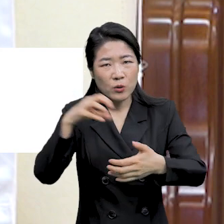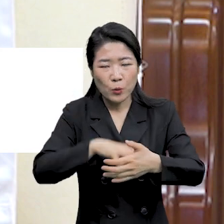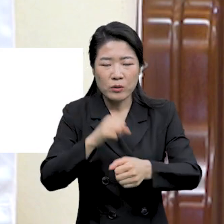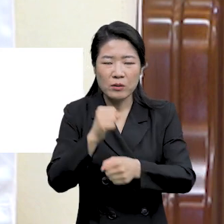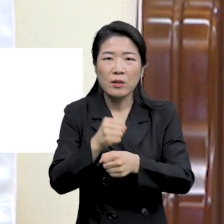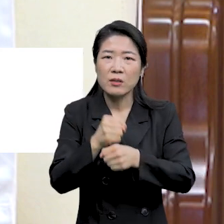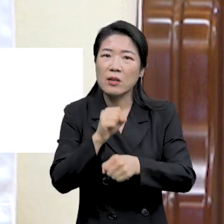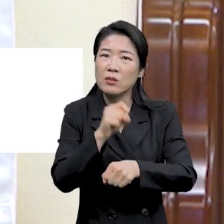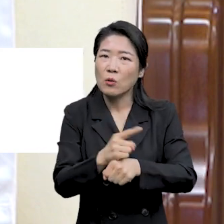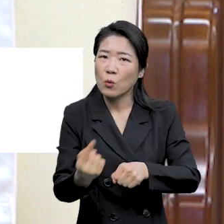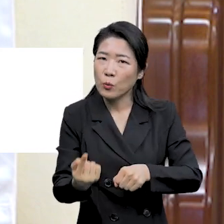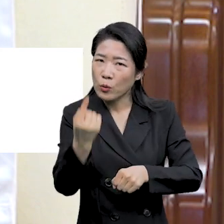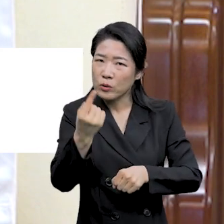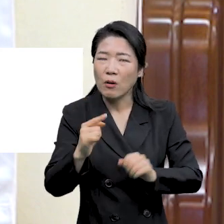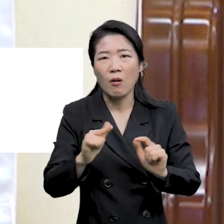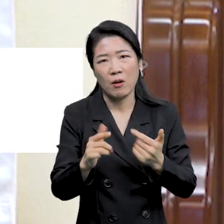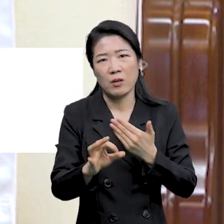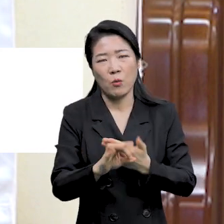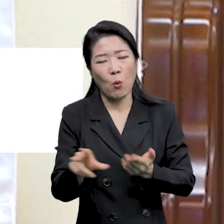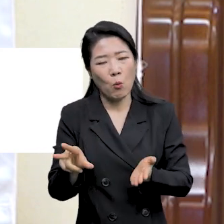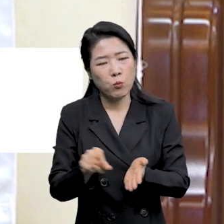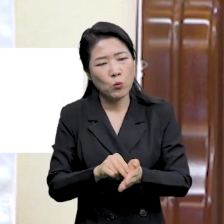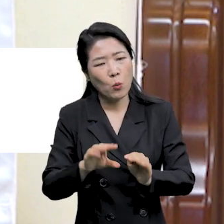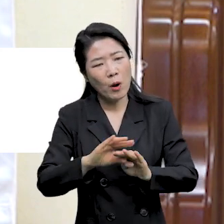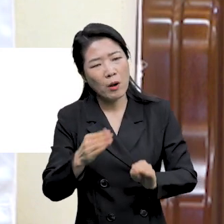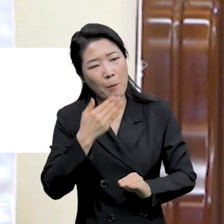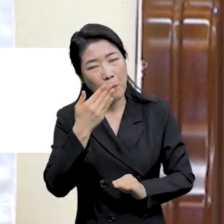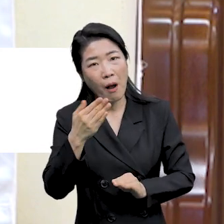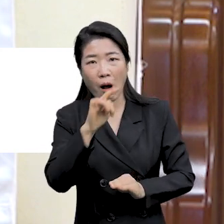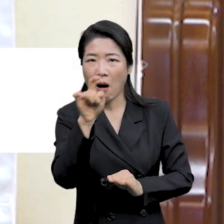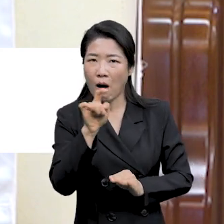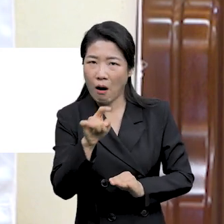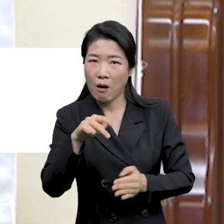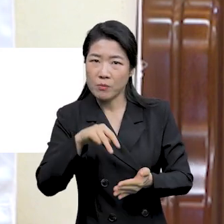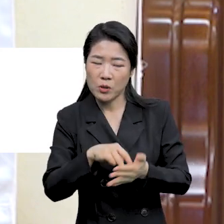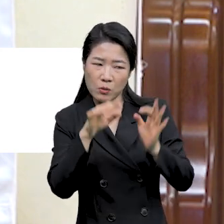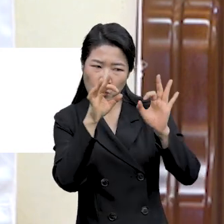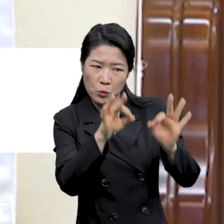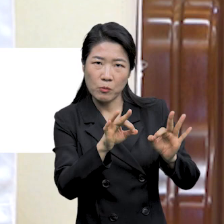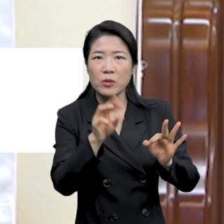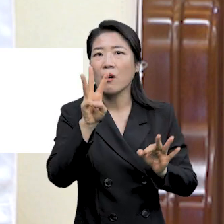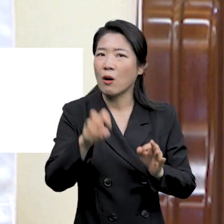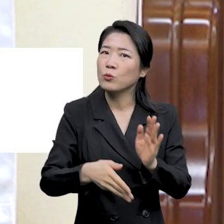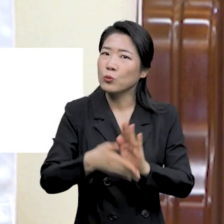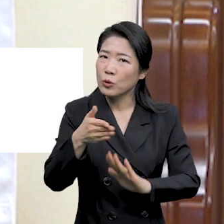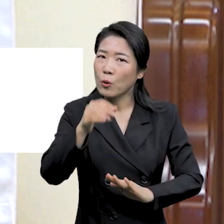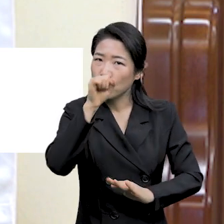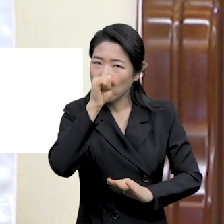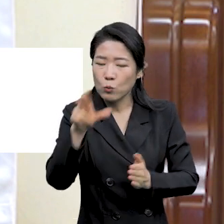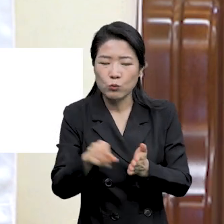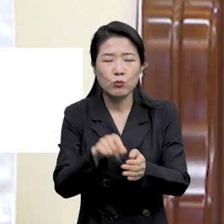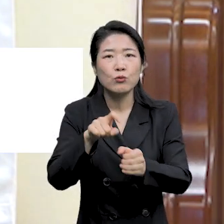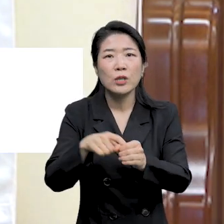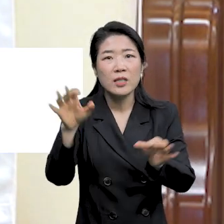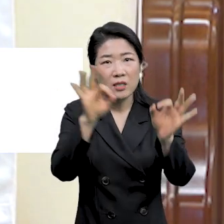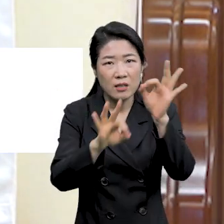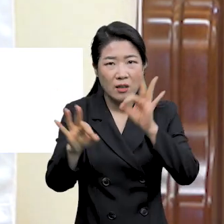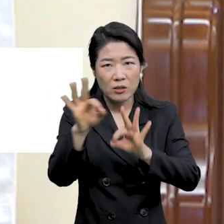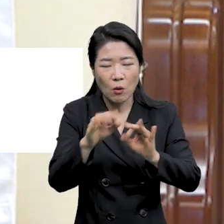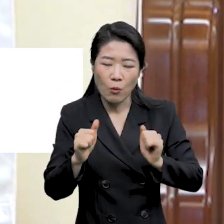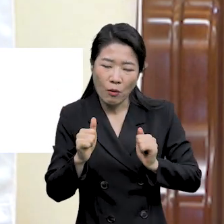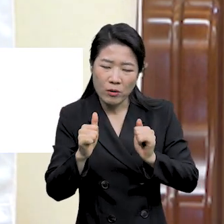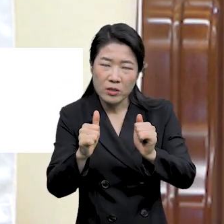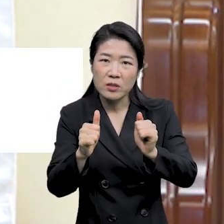수 있을까라는 관점에서 바로 보는 것이기 때문에 광주시하고 좋은 주제를 발굴해서